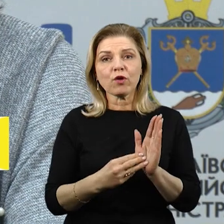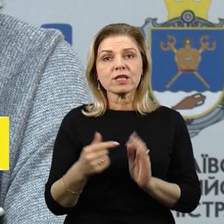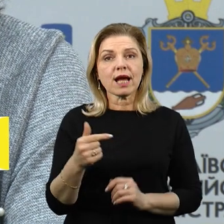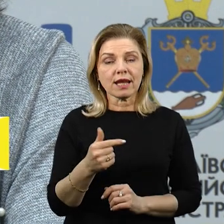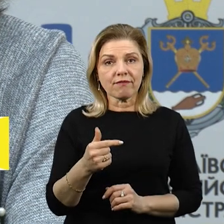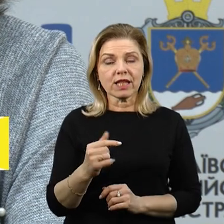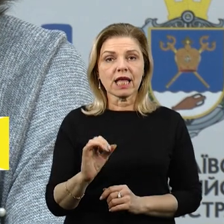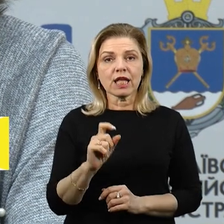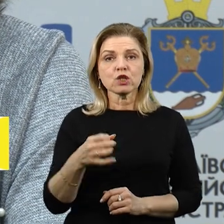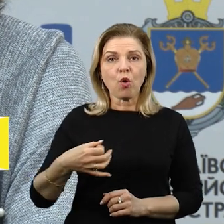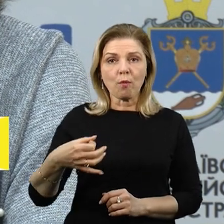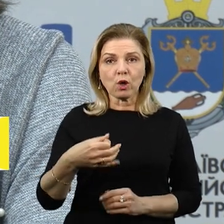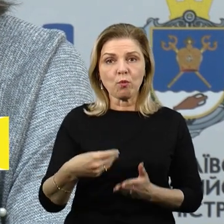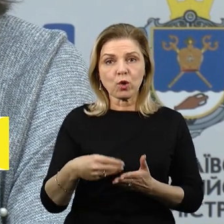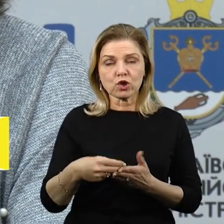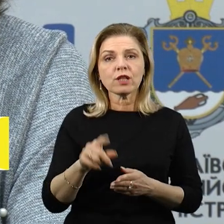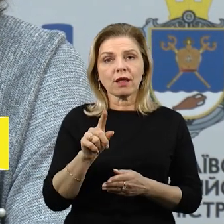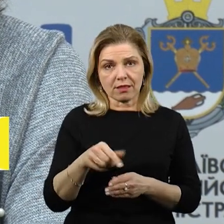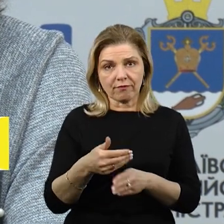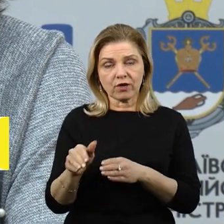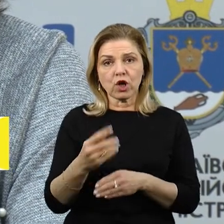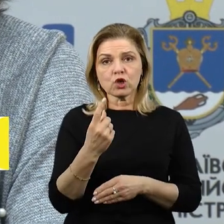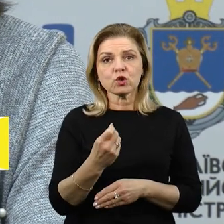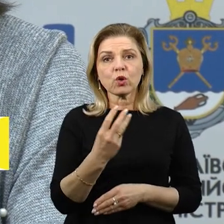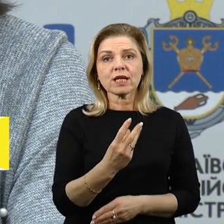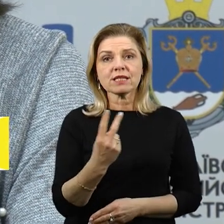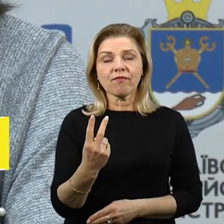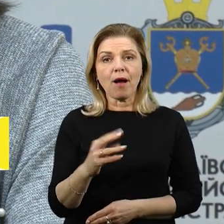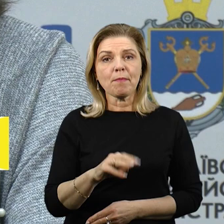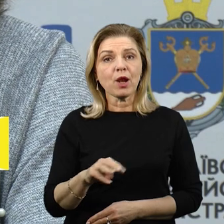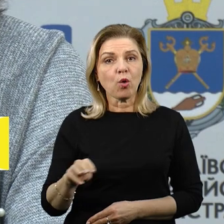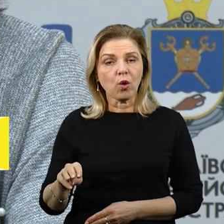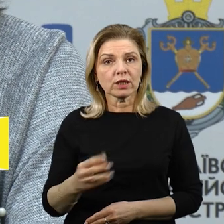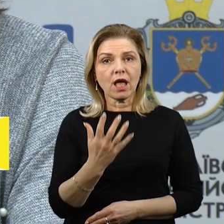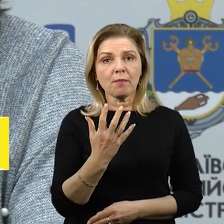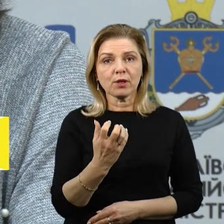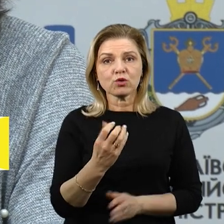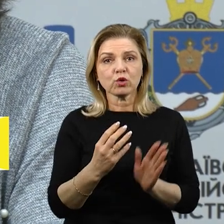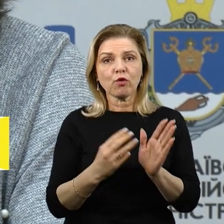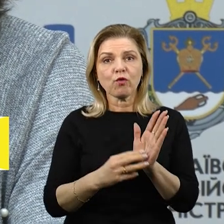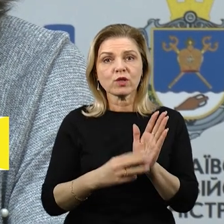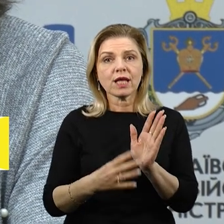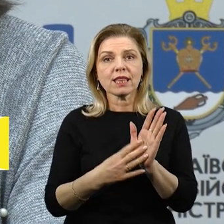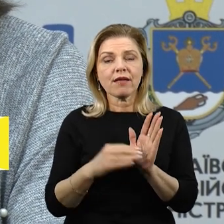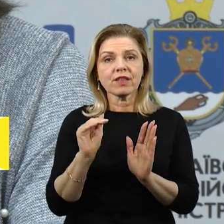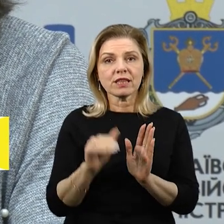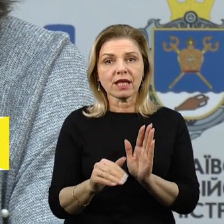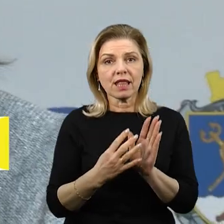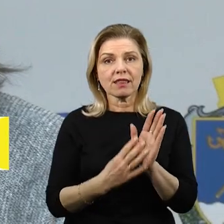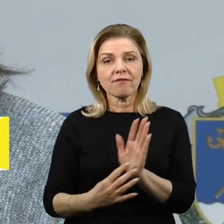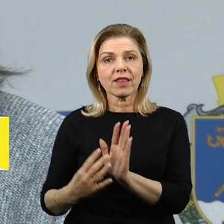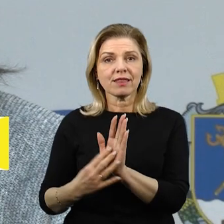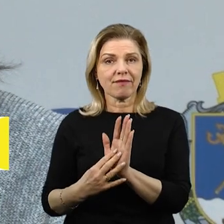обласного бюджету також виділені кошти в сумі 132 8 9099